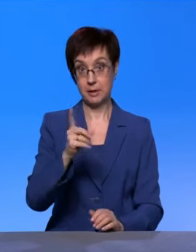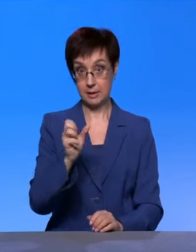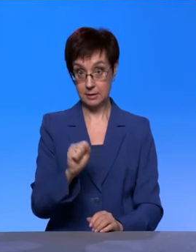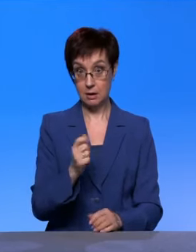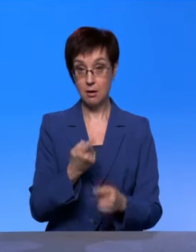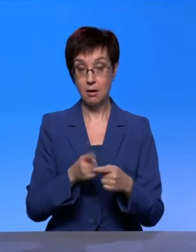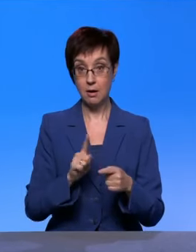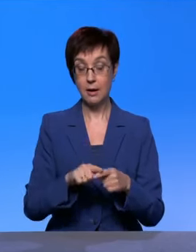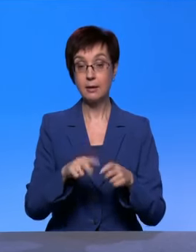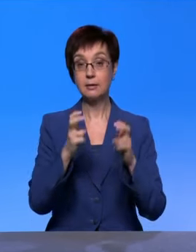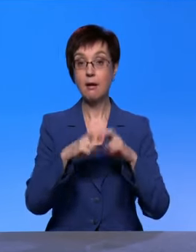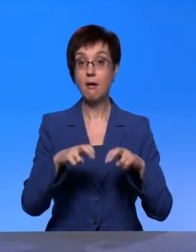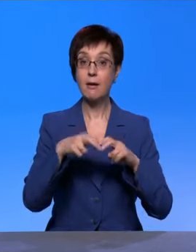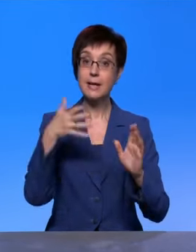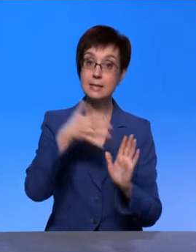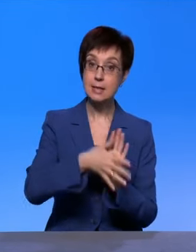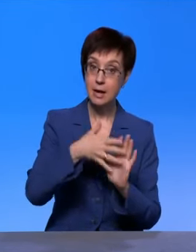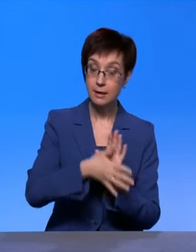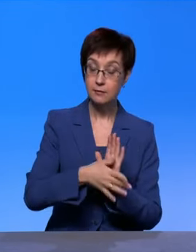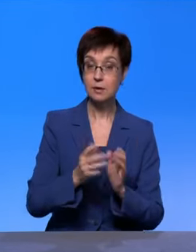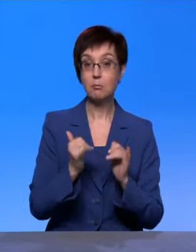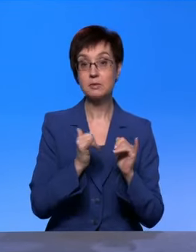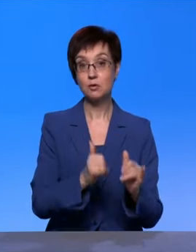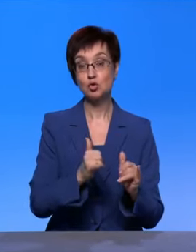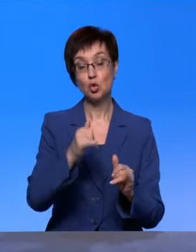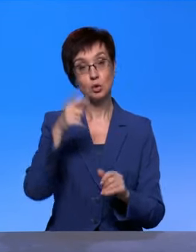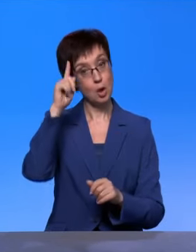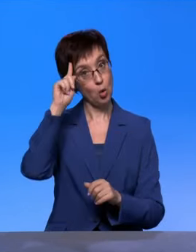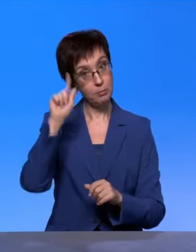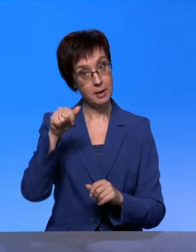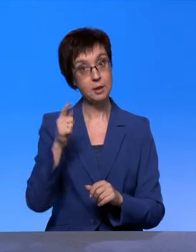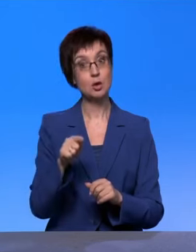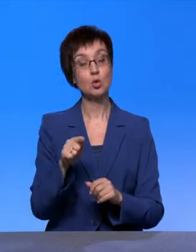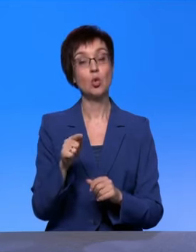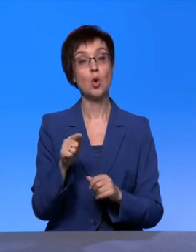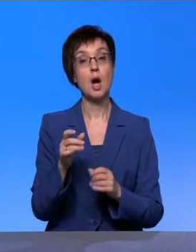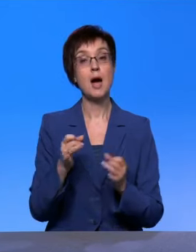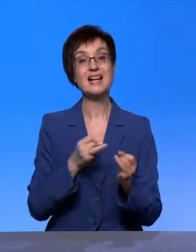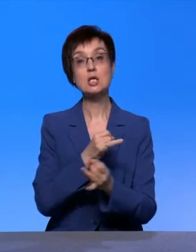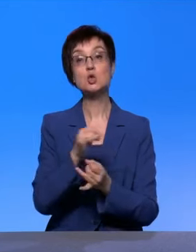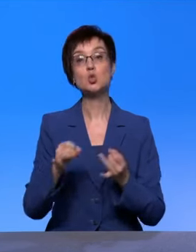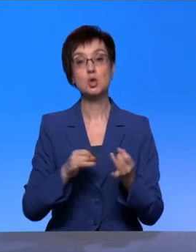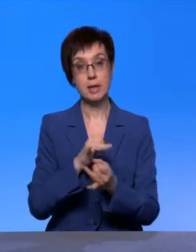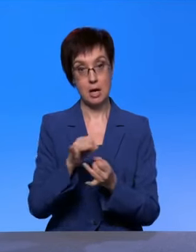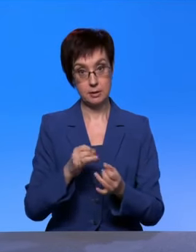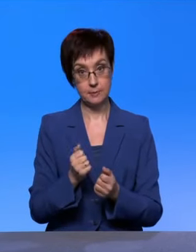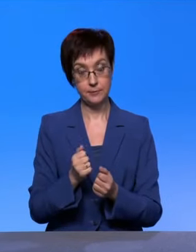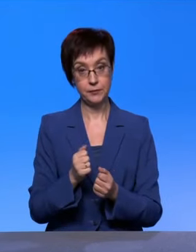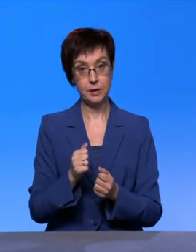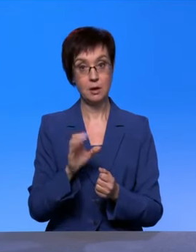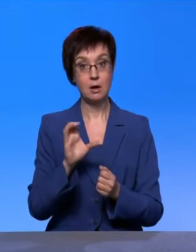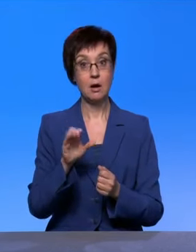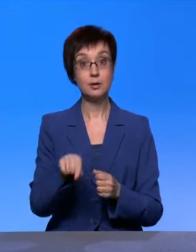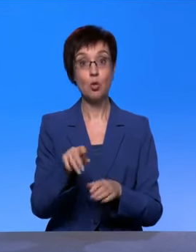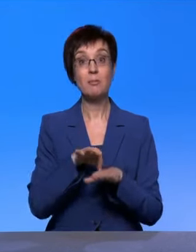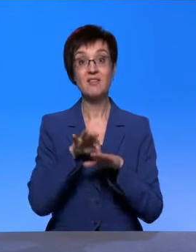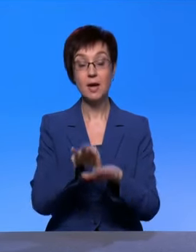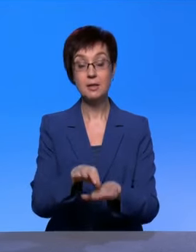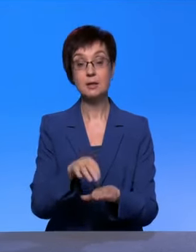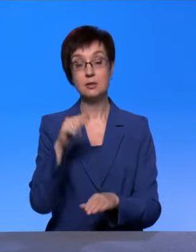исследование, посвященное как раз умению рассуждать. И это исследование, проводимое в России, кстати, с конца 90-х годов, и выявило